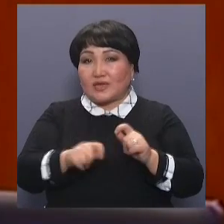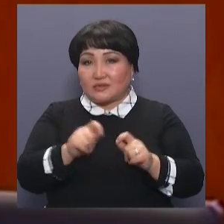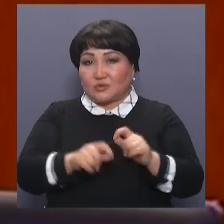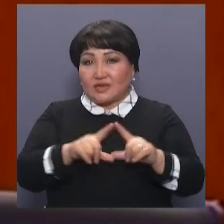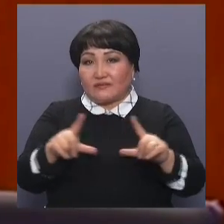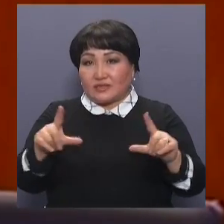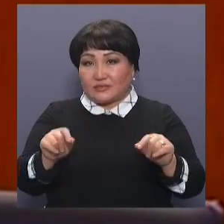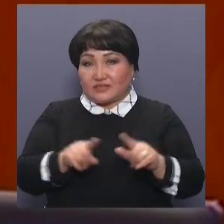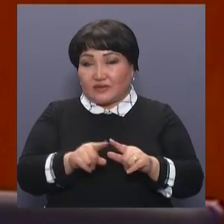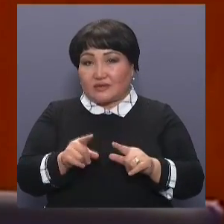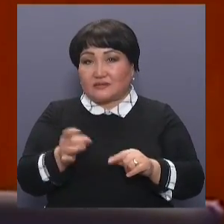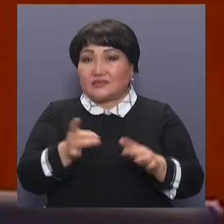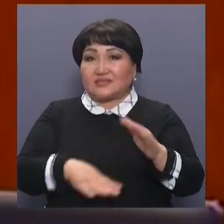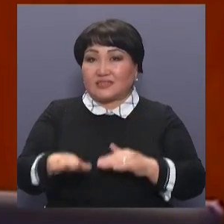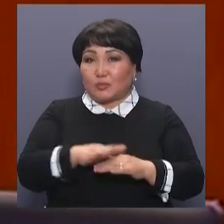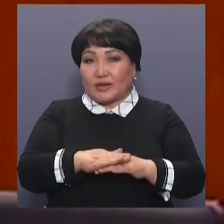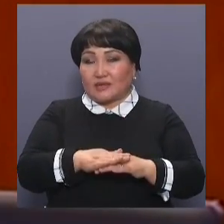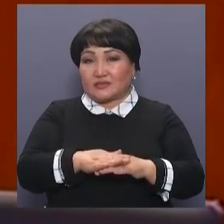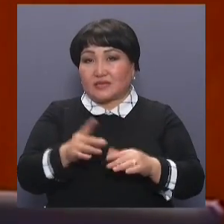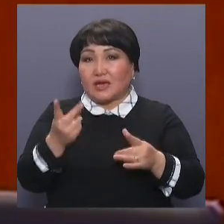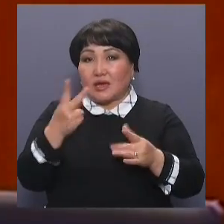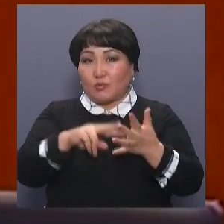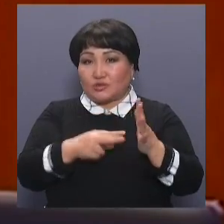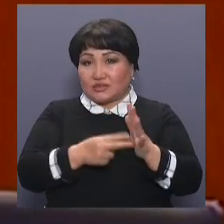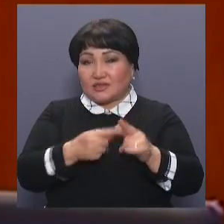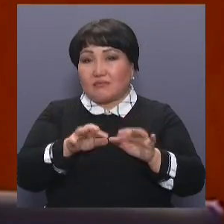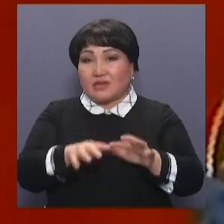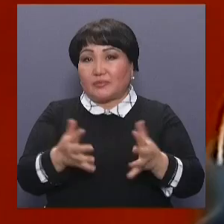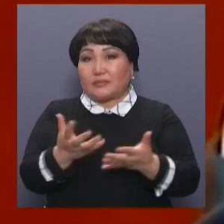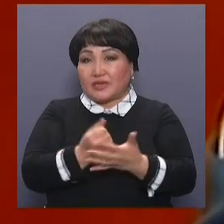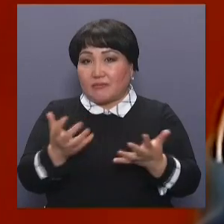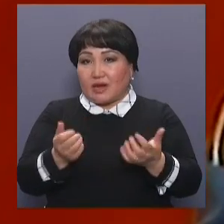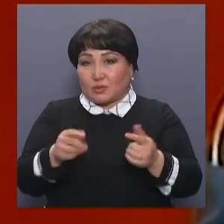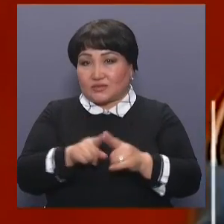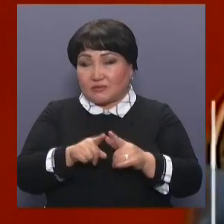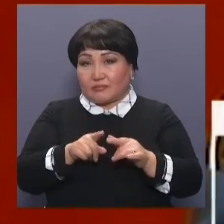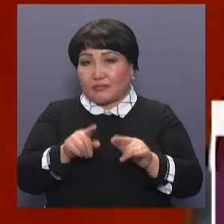ведомствами республиканский бюджет. Какие меры предпринимаются по данному делу?